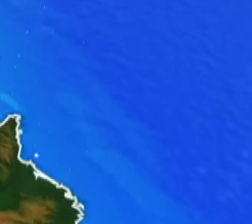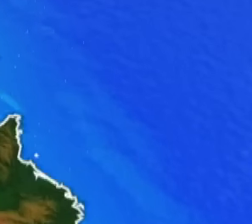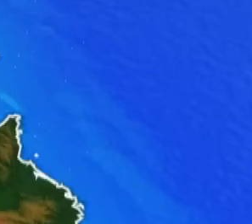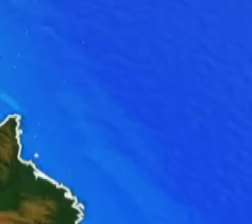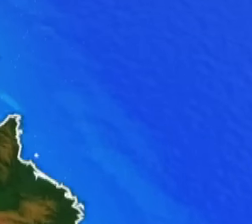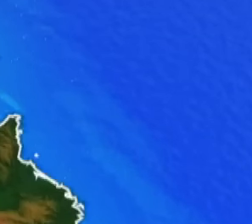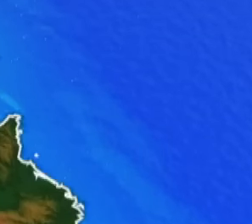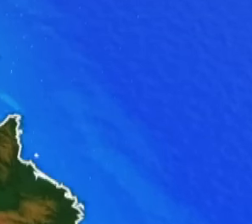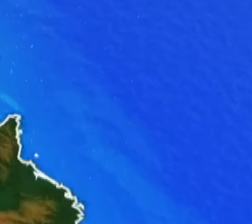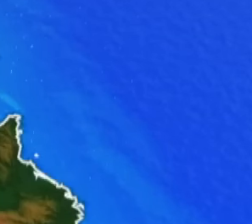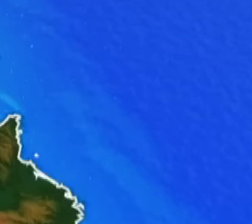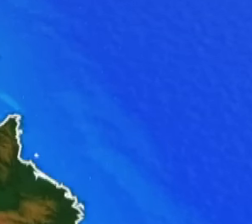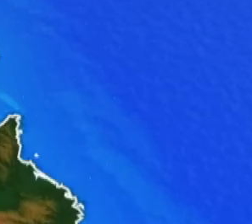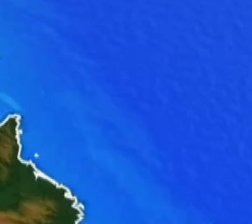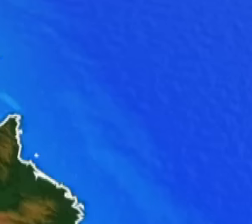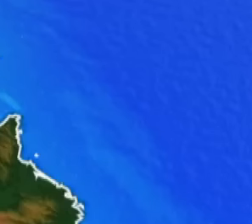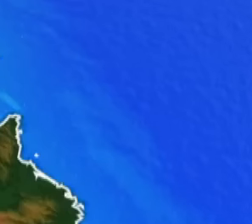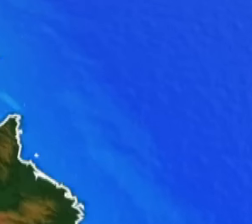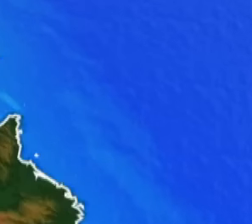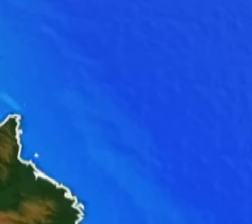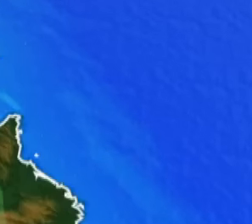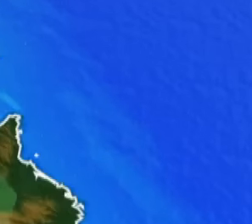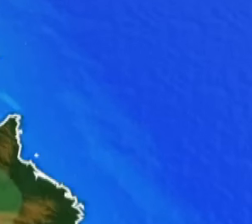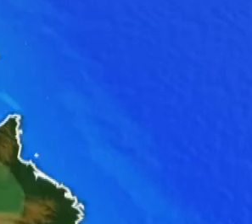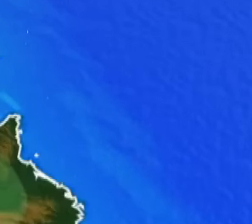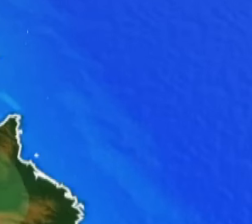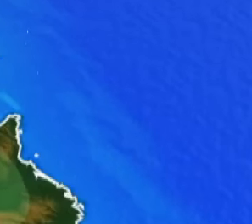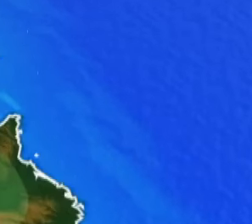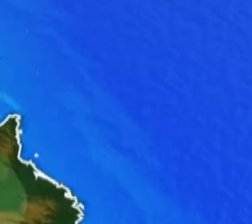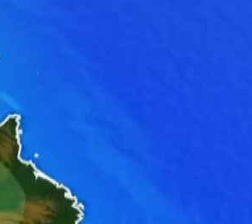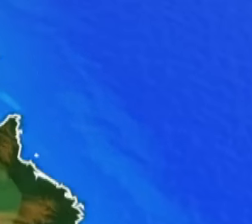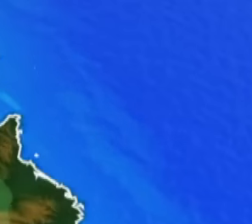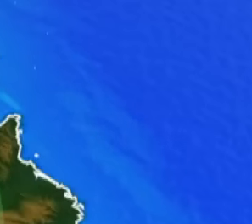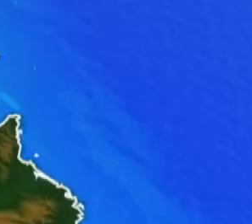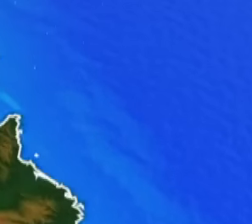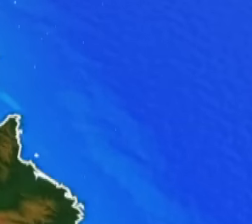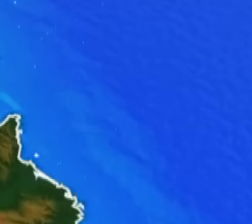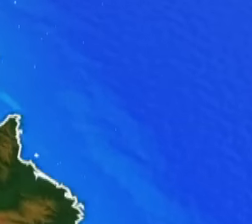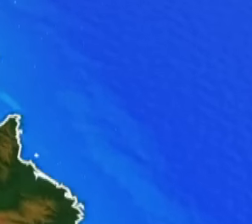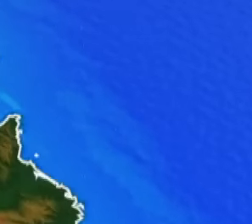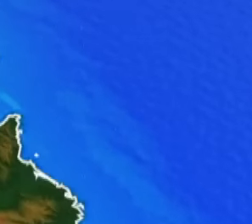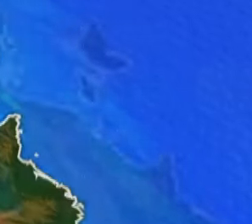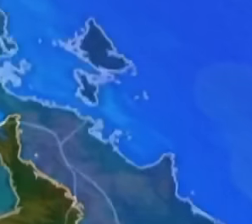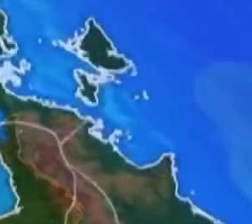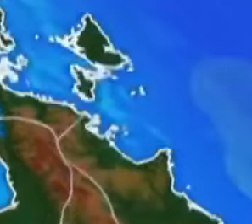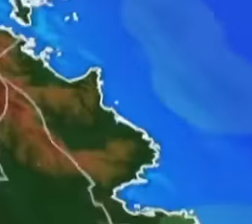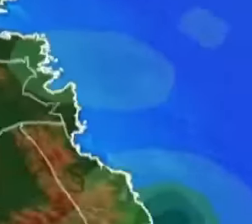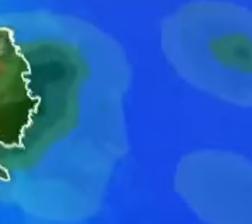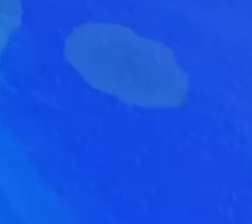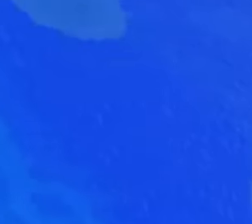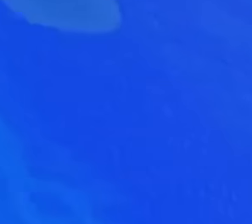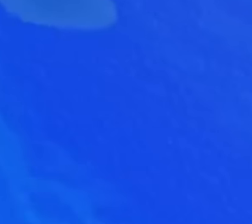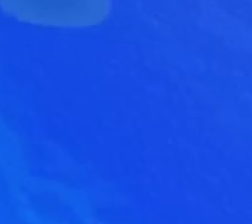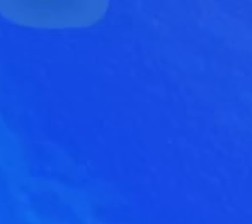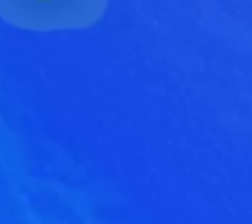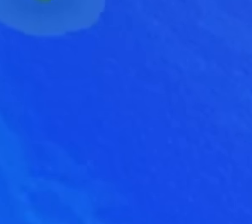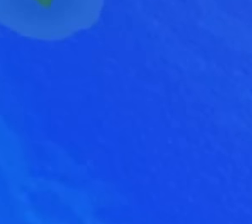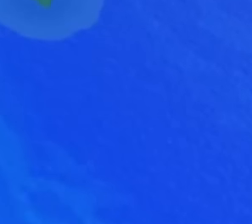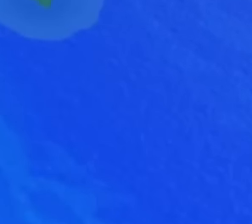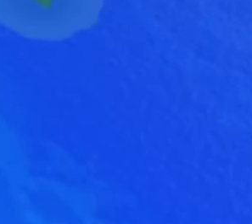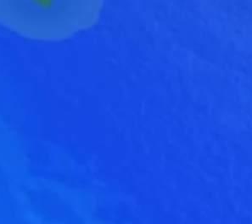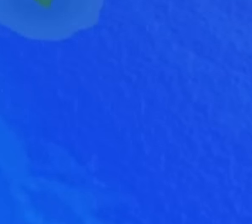Negros Oriental. Mawawala ang mga pag-ulan sa Kabisayaan pagsapit ng gabi. Sa Mindanao, umaga pa lamang maulan na sa